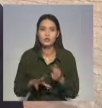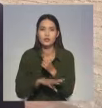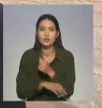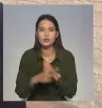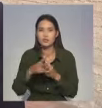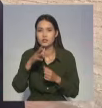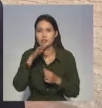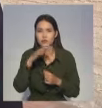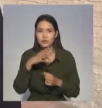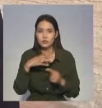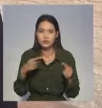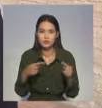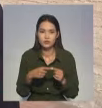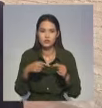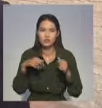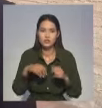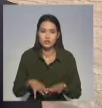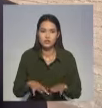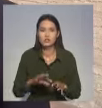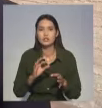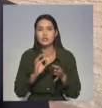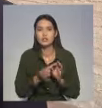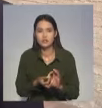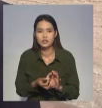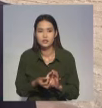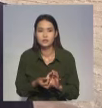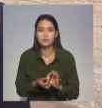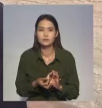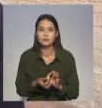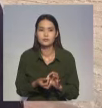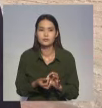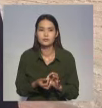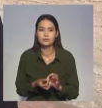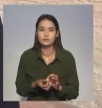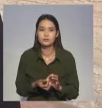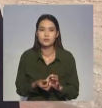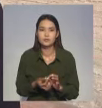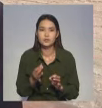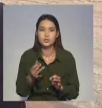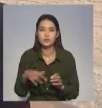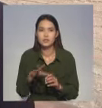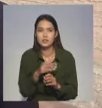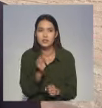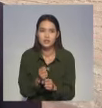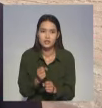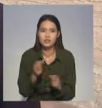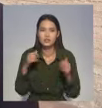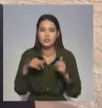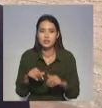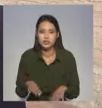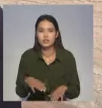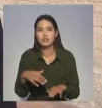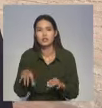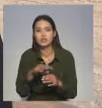В конце 23-го года, точнее, решить все вопросы. Ну, я не скажу, что решится все